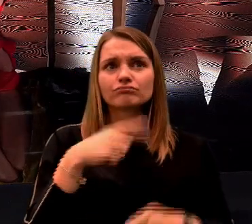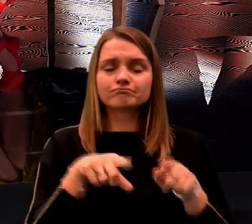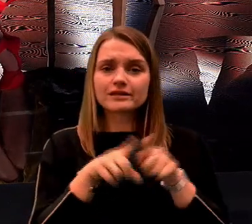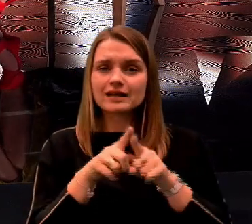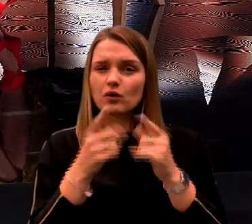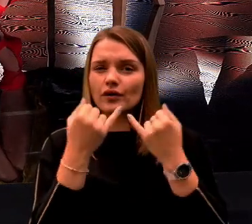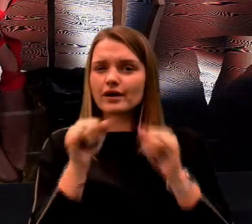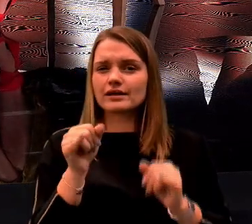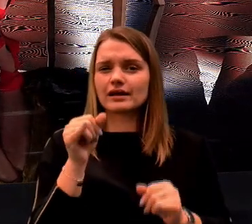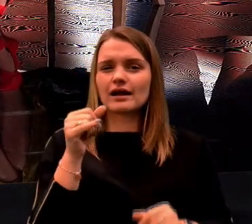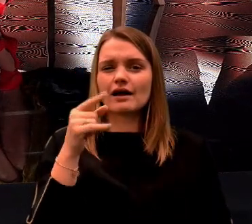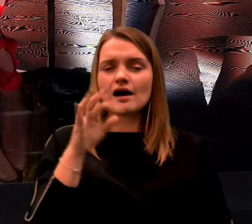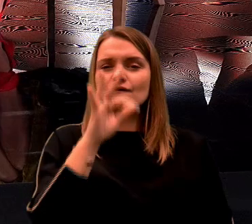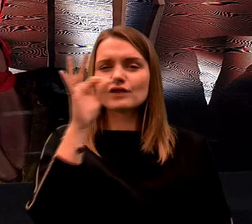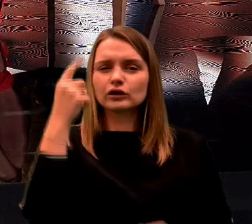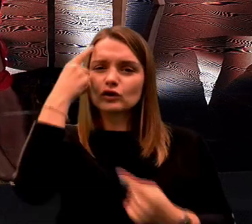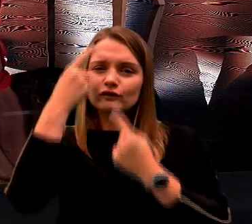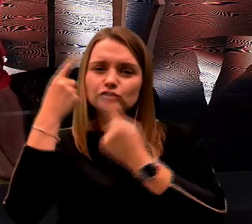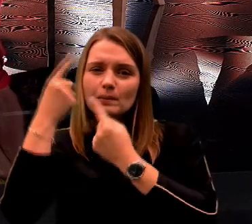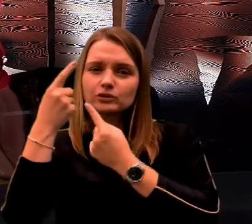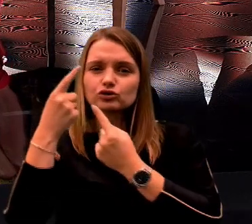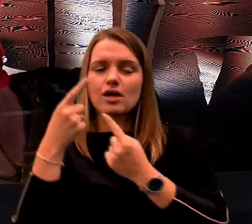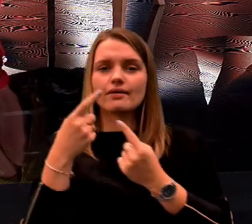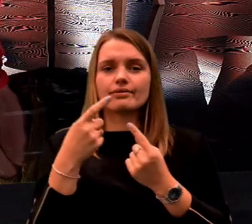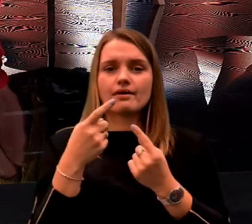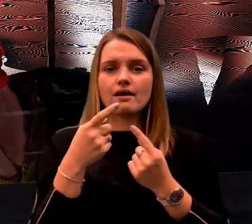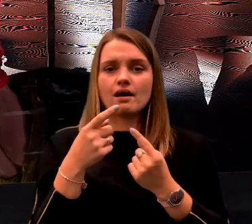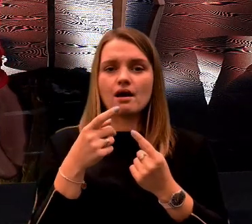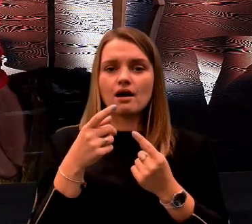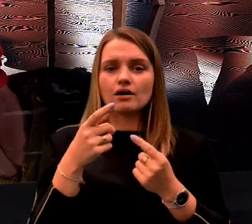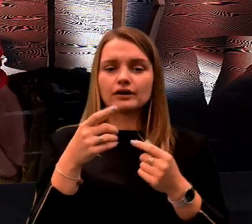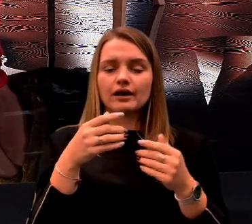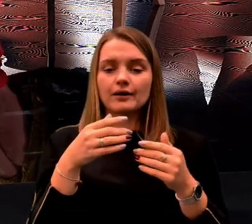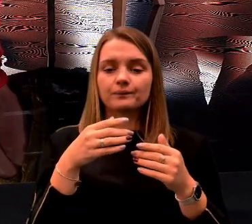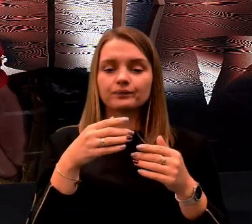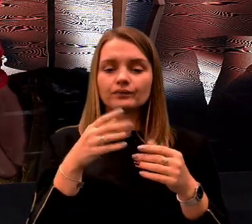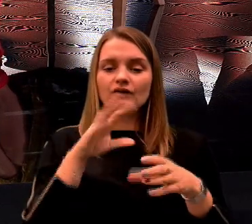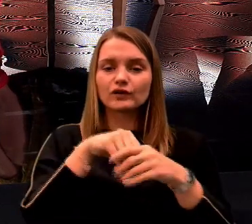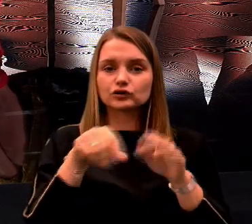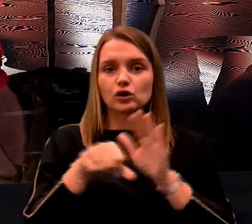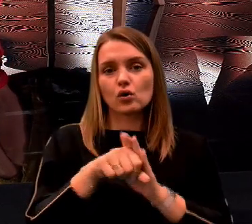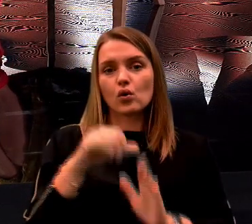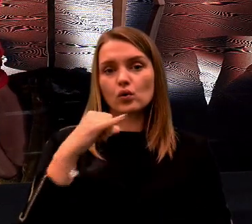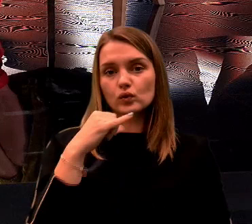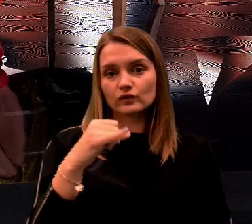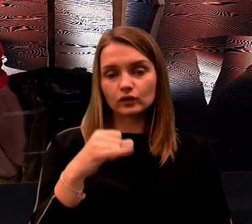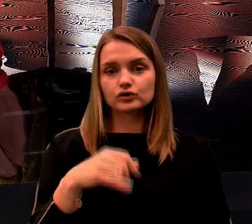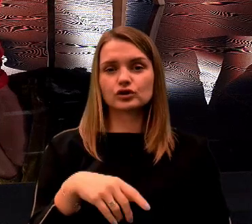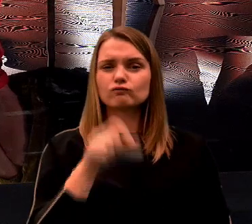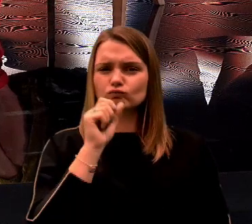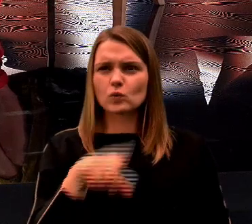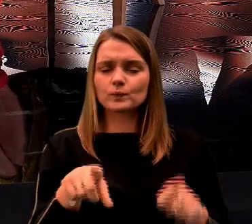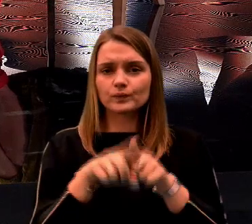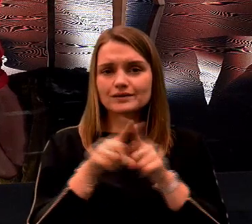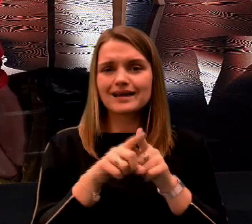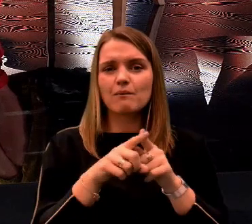podejście do relacji szef-pracownik, tak? W którym to wyjście od równości Są takie teorie, nie wiem na ile